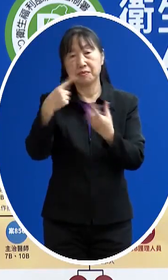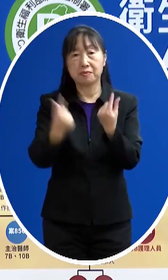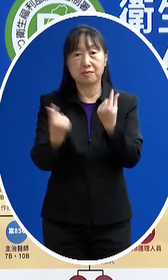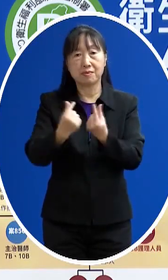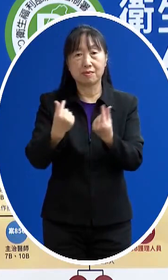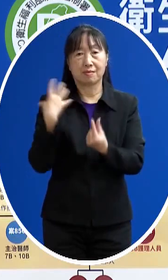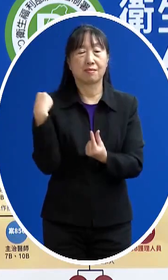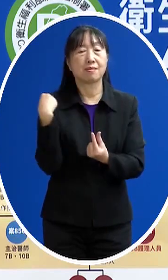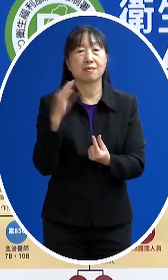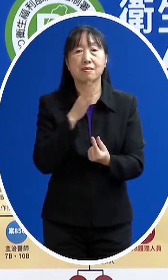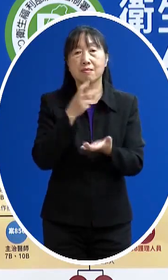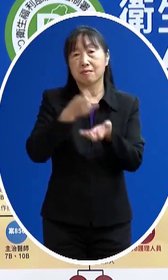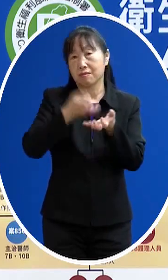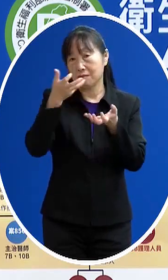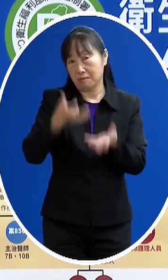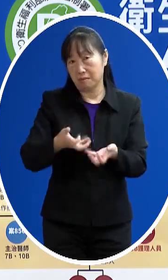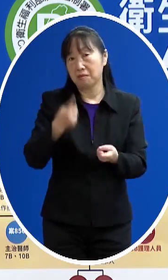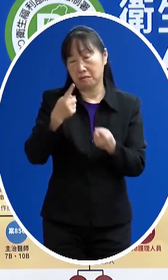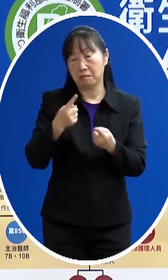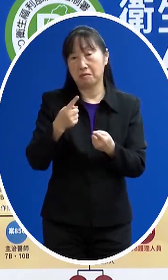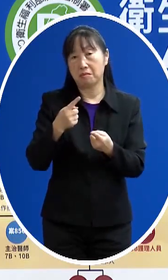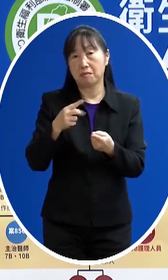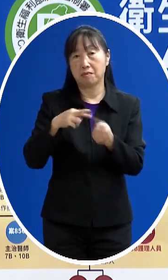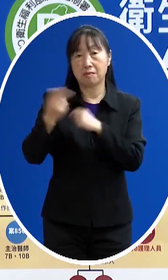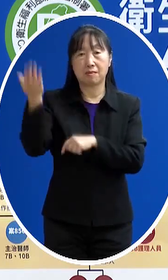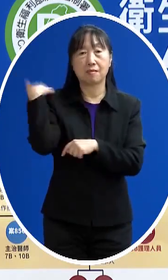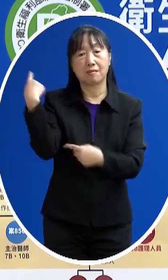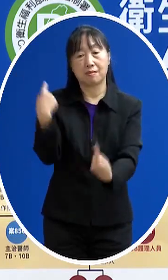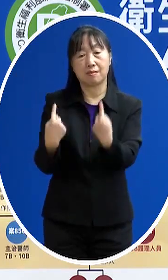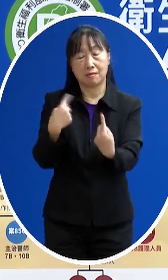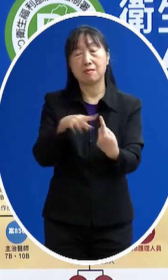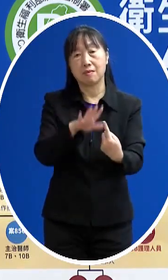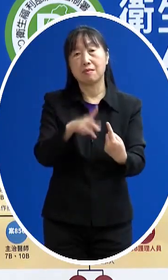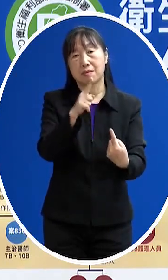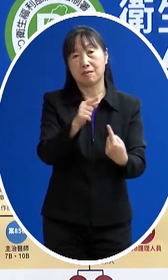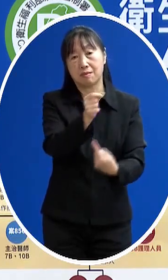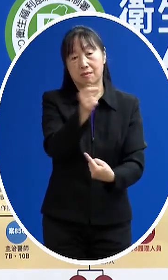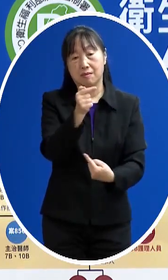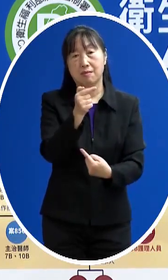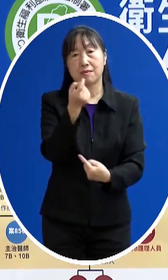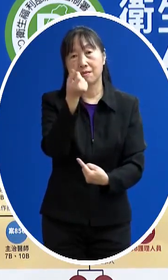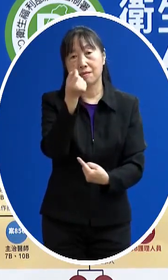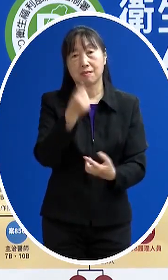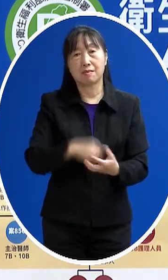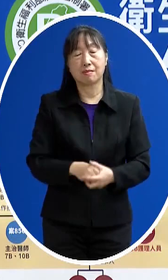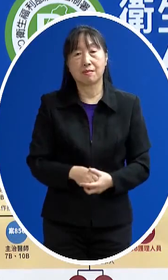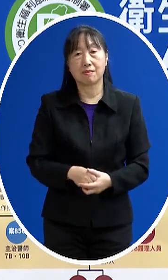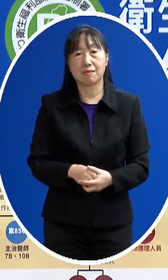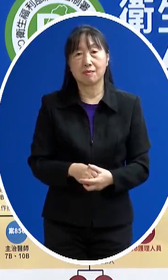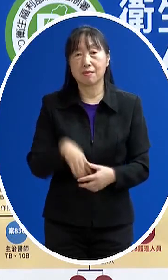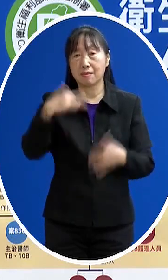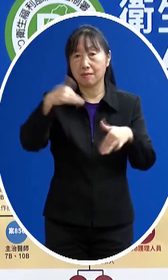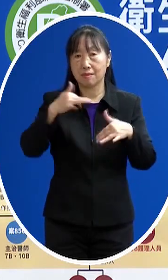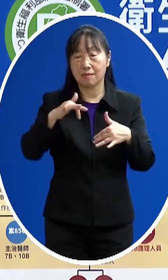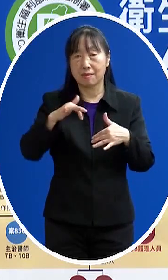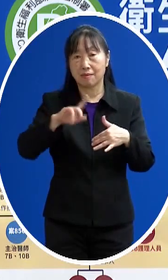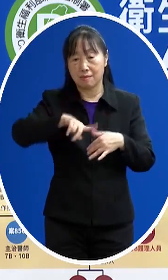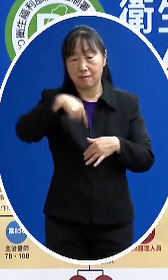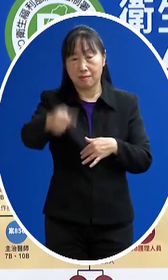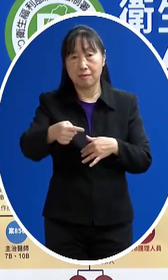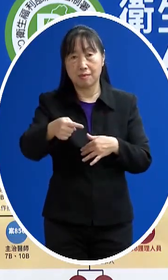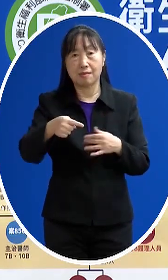呢它的一个严重度比在过年前的时候要来的严峻，好，那当然没有进入到我们下一级，